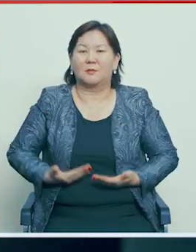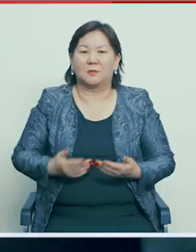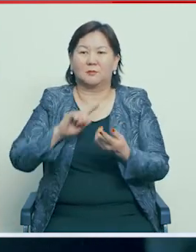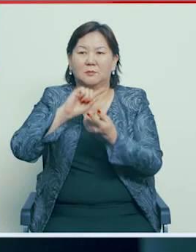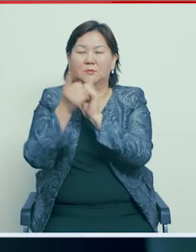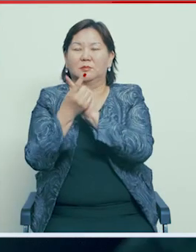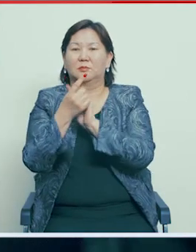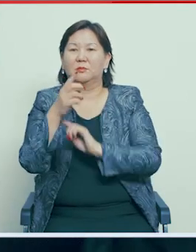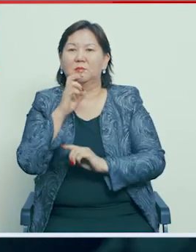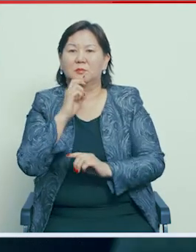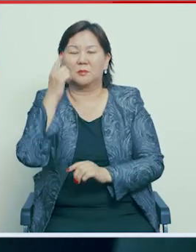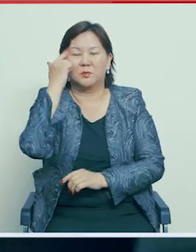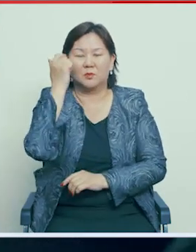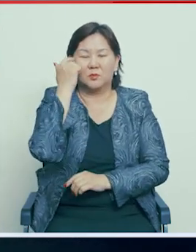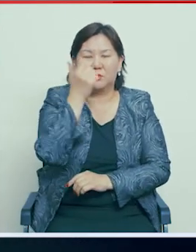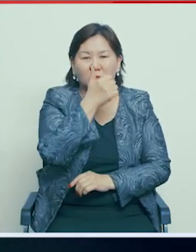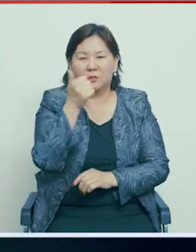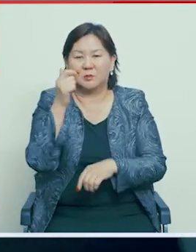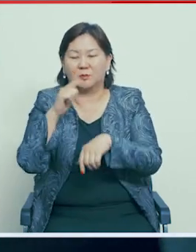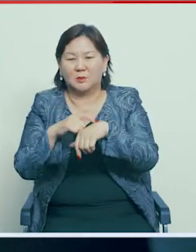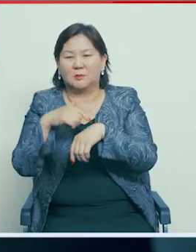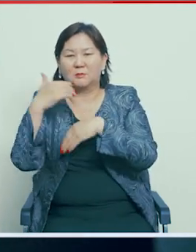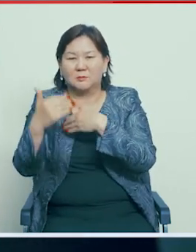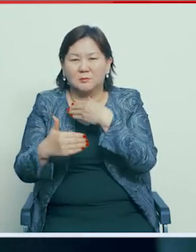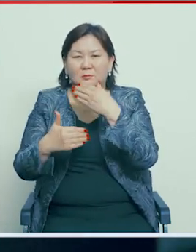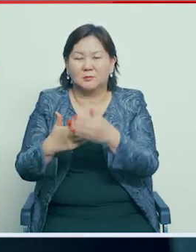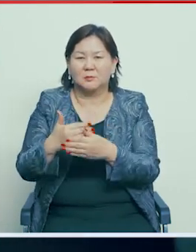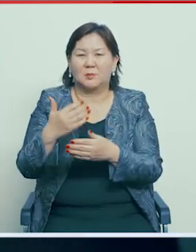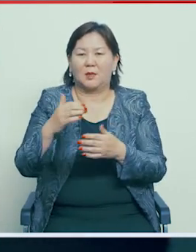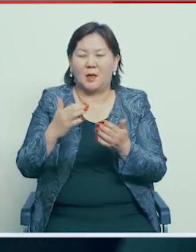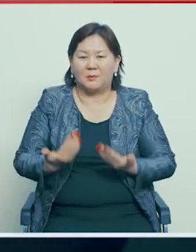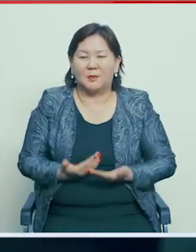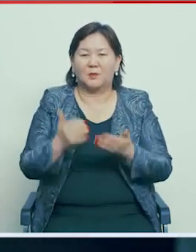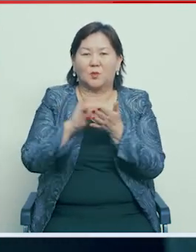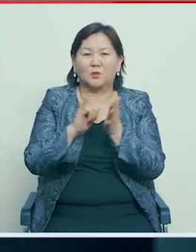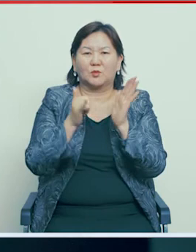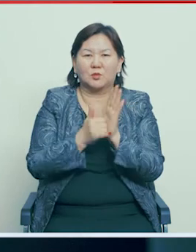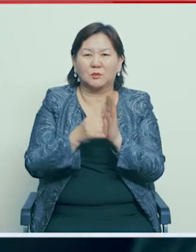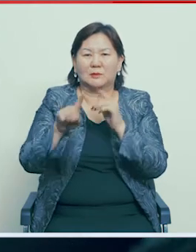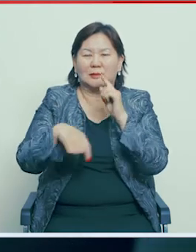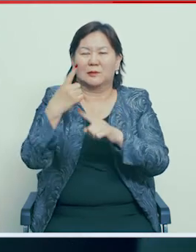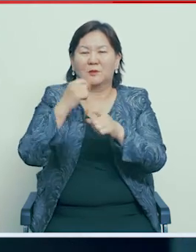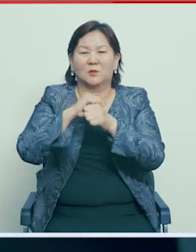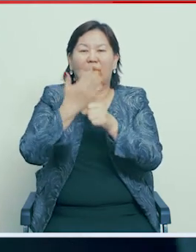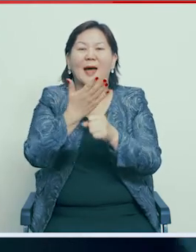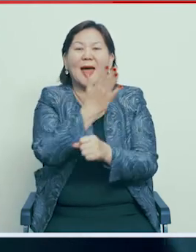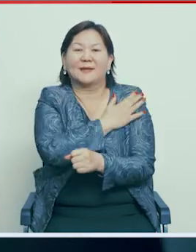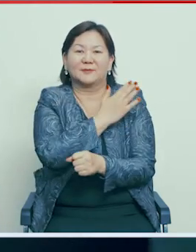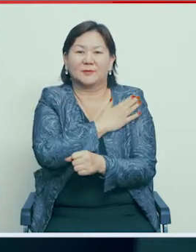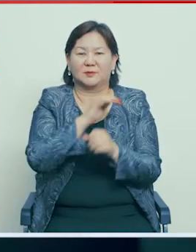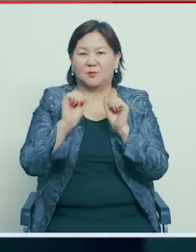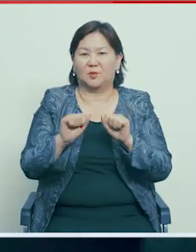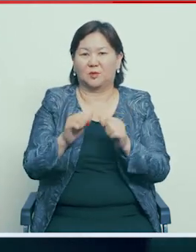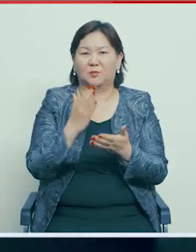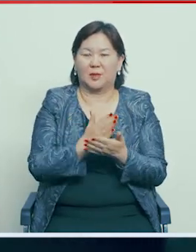шал ондоо болсон. Өдөр бүрийн цаг мөж маш үнэтэй амьдралын утга учир юу вэ те? Илүү хариуцлагатай болдгол юм байл л